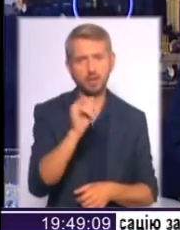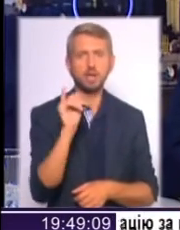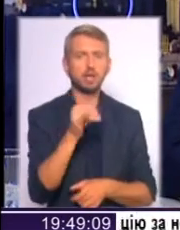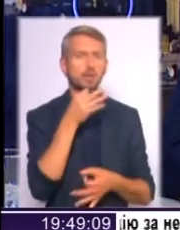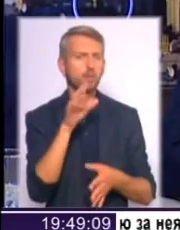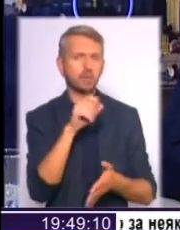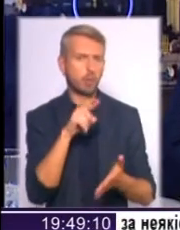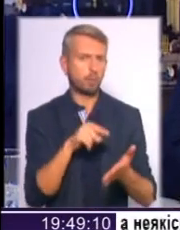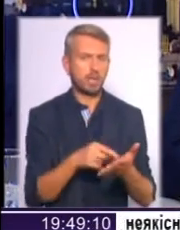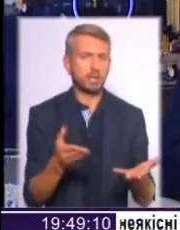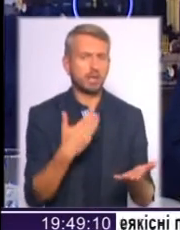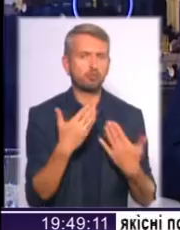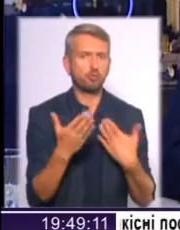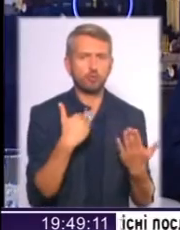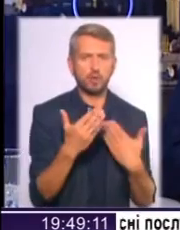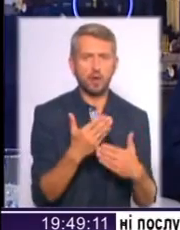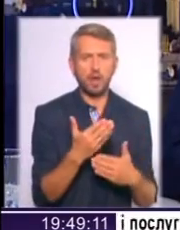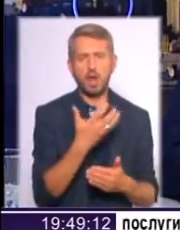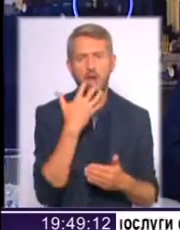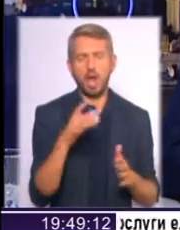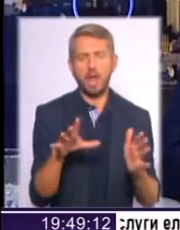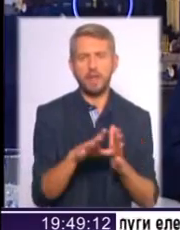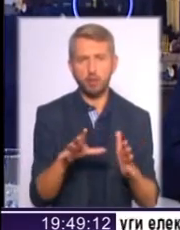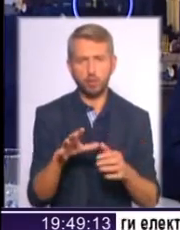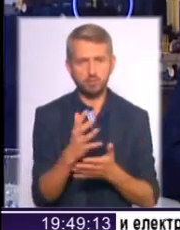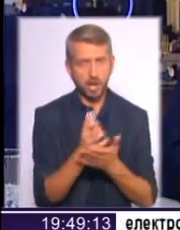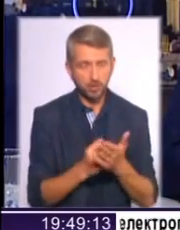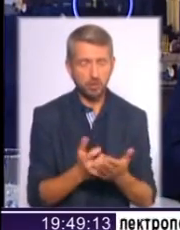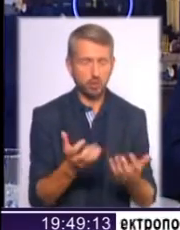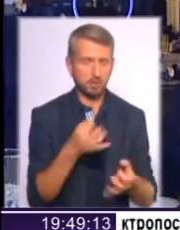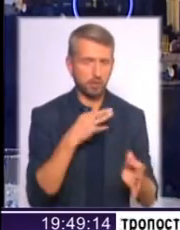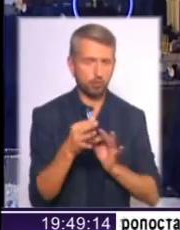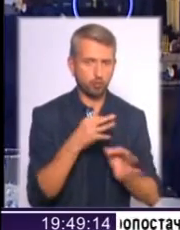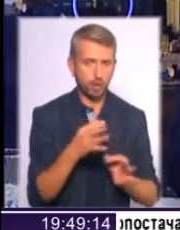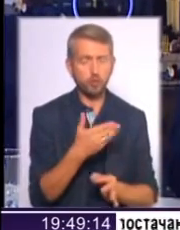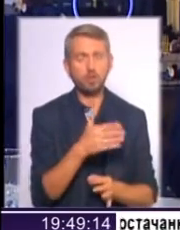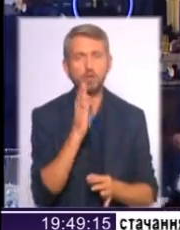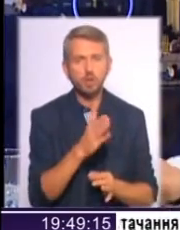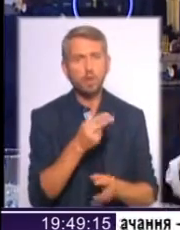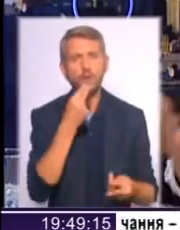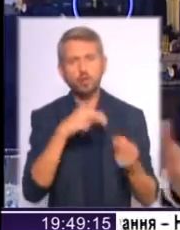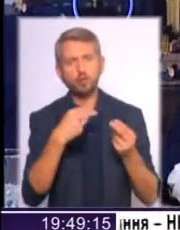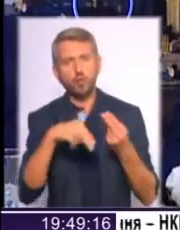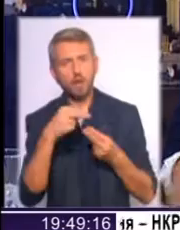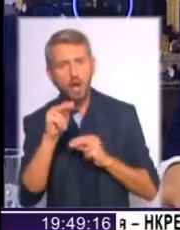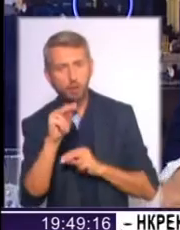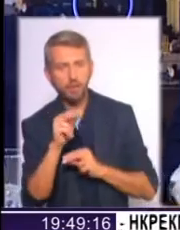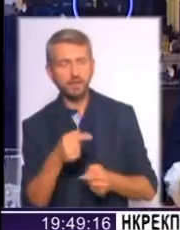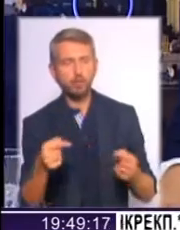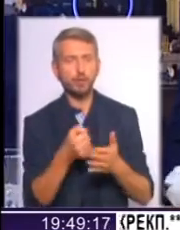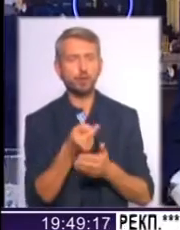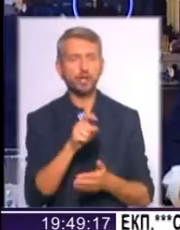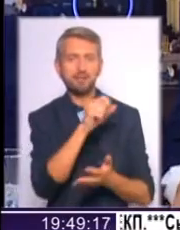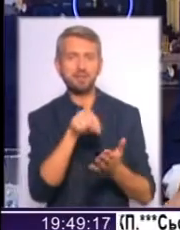будь-якого питання, яке стосується енергозбереження, отримати консультацію. Ми її будемо вдосконалювати, звичайно, відповідно тих питань, які